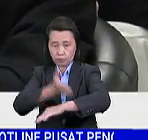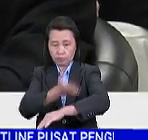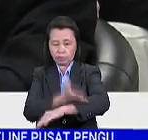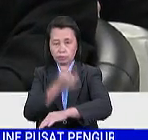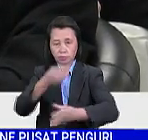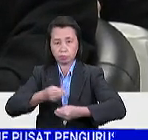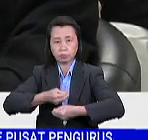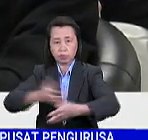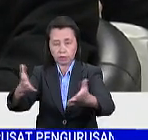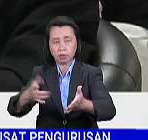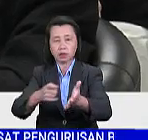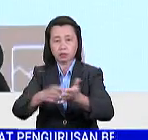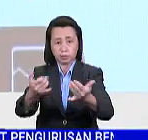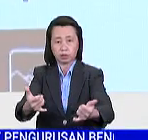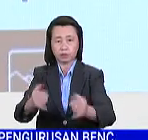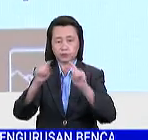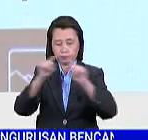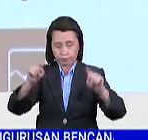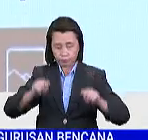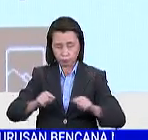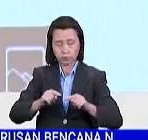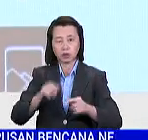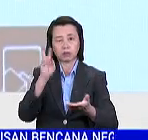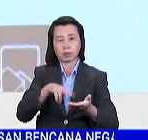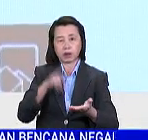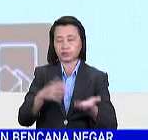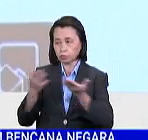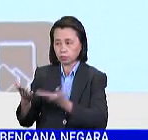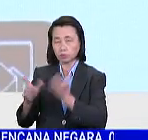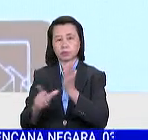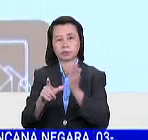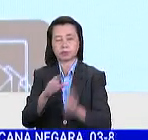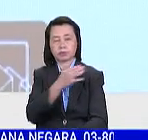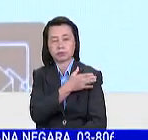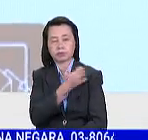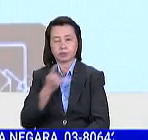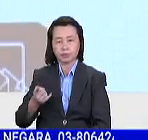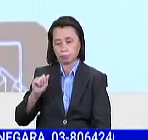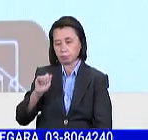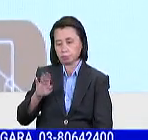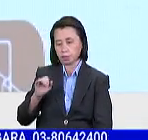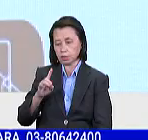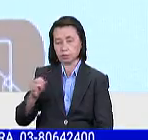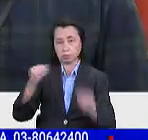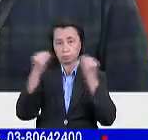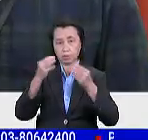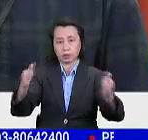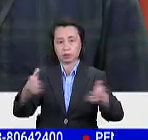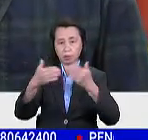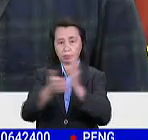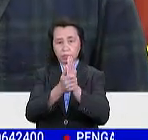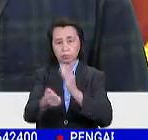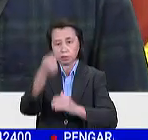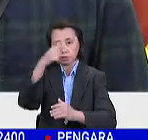memenuhi keperluan semasa teks ucapan ketua menteri dibacakan pembantunya Datu Abidin mardikir ketika majelis tomat program